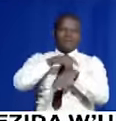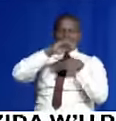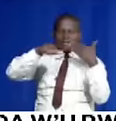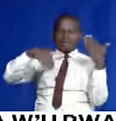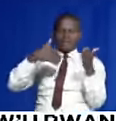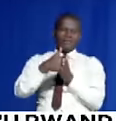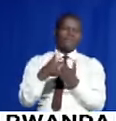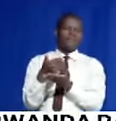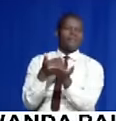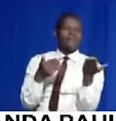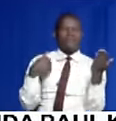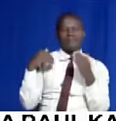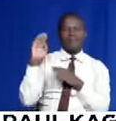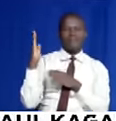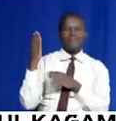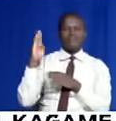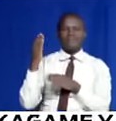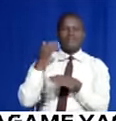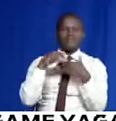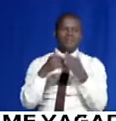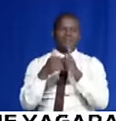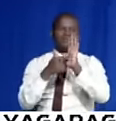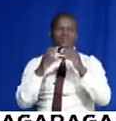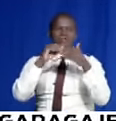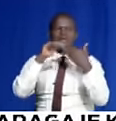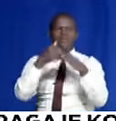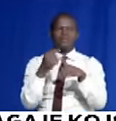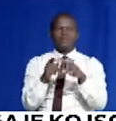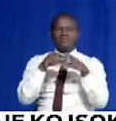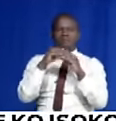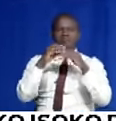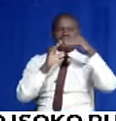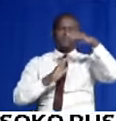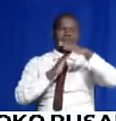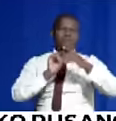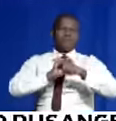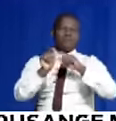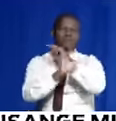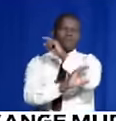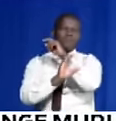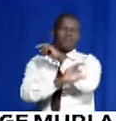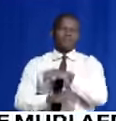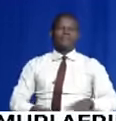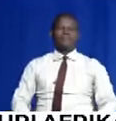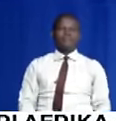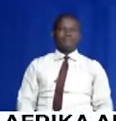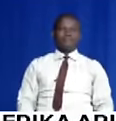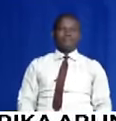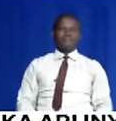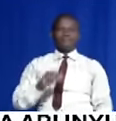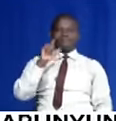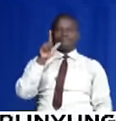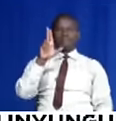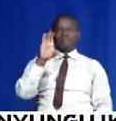afite ikamba akaba ari ikintu rero kiba cyitabiriwe ndetse n'abayobozi batandukanye harimo n'umuyobozi mukuru w'itorero ry'igihugu Lucky rero